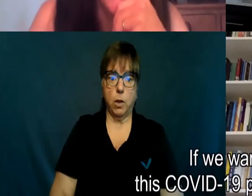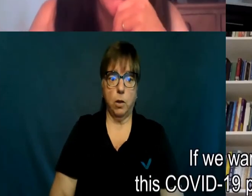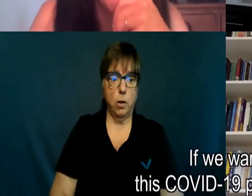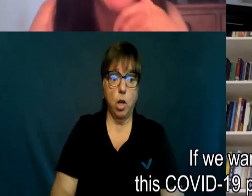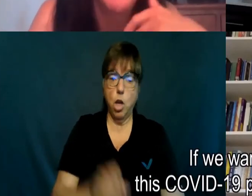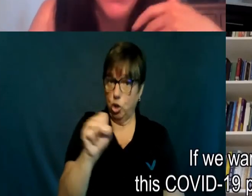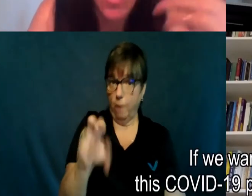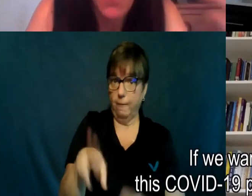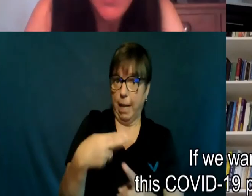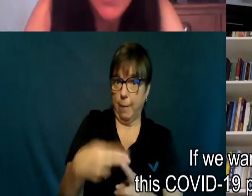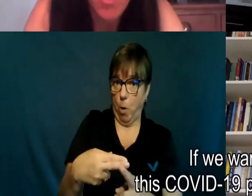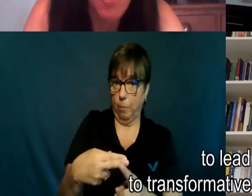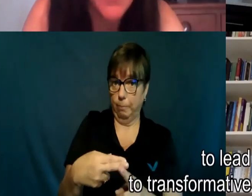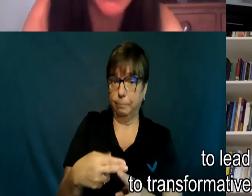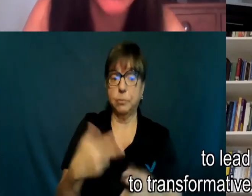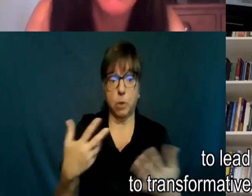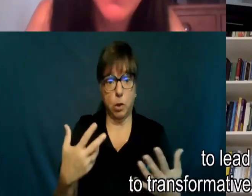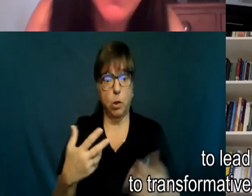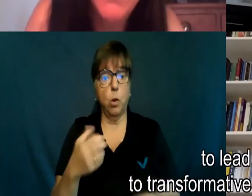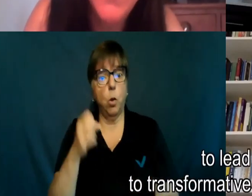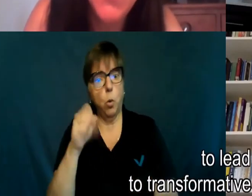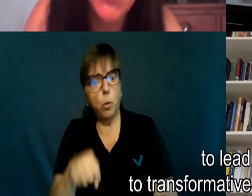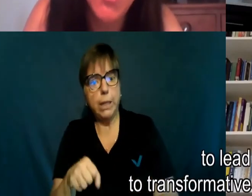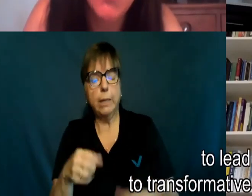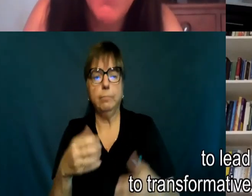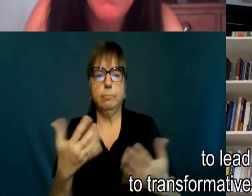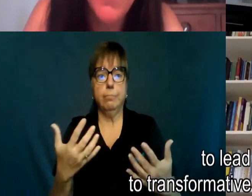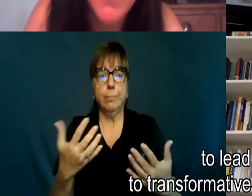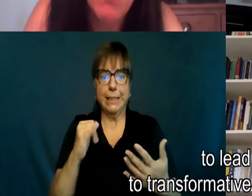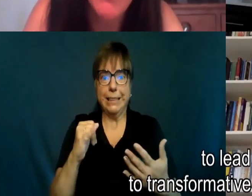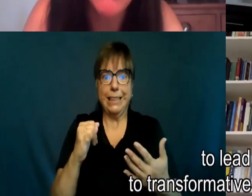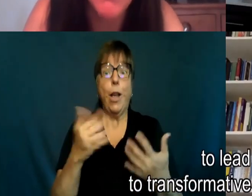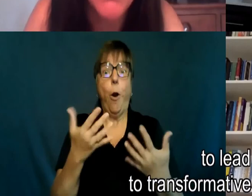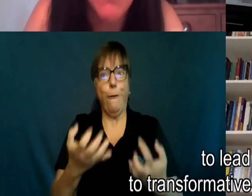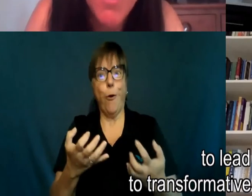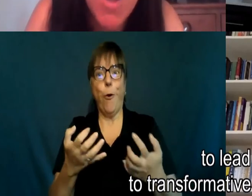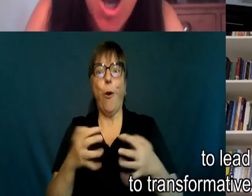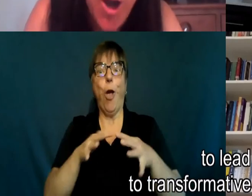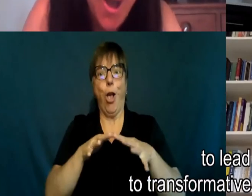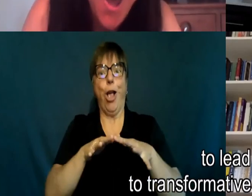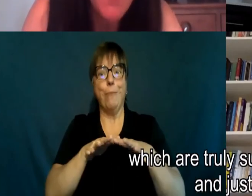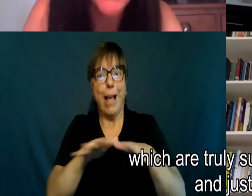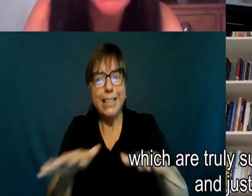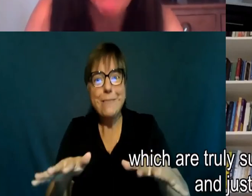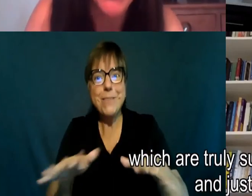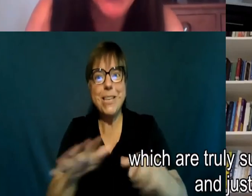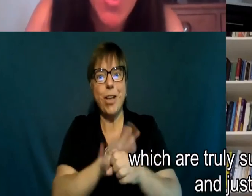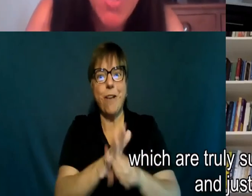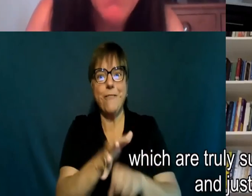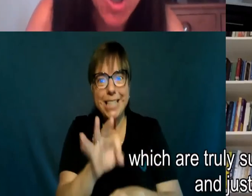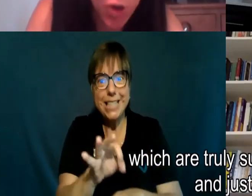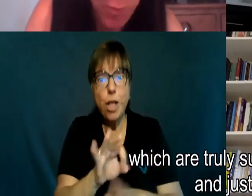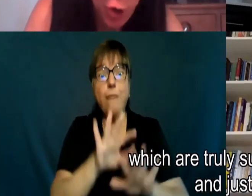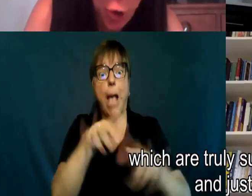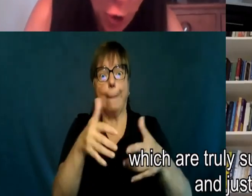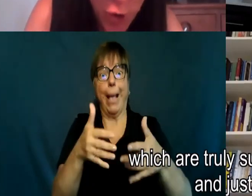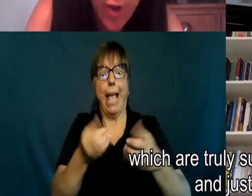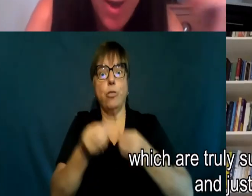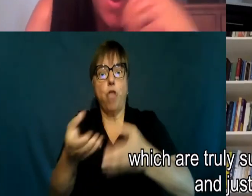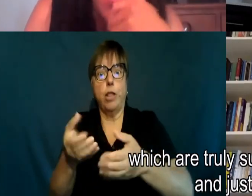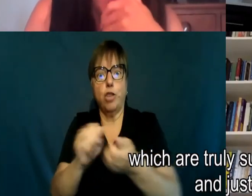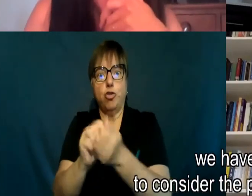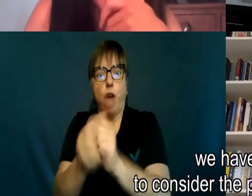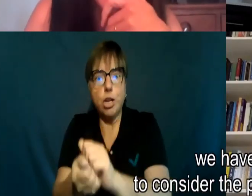fait, si on veut que la pandémie de Covid-19 puisse engendrer des changements véritablement transformateurs, véritablement durables, des changements